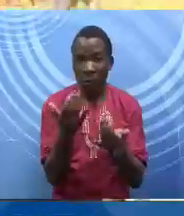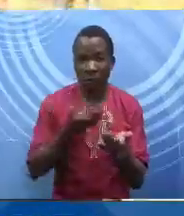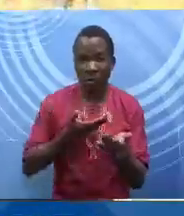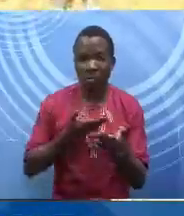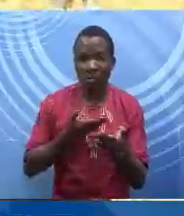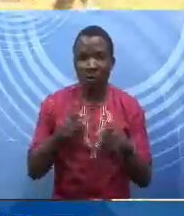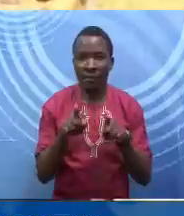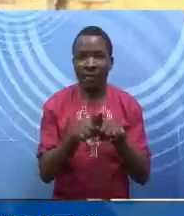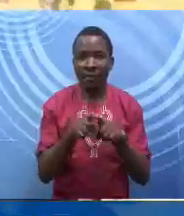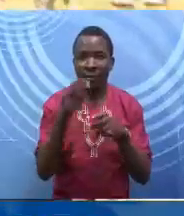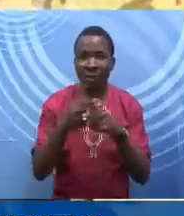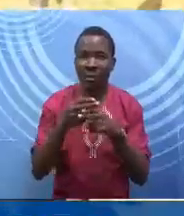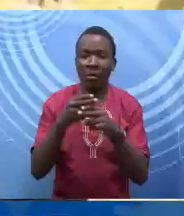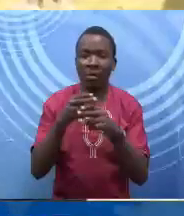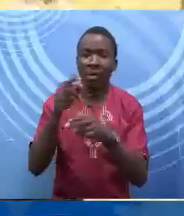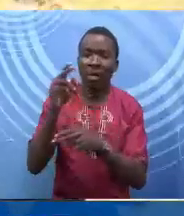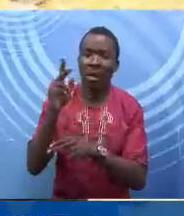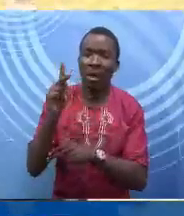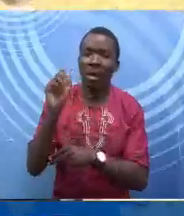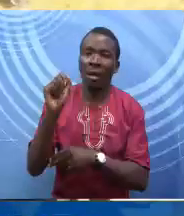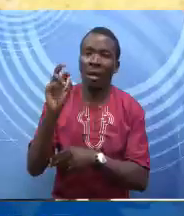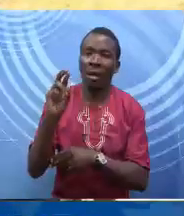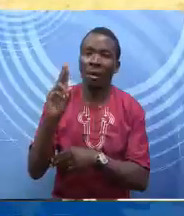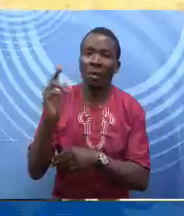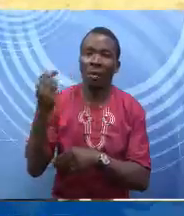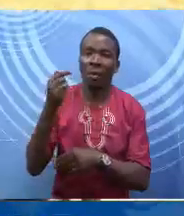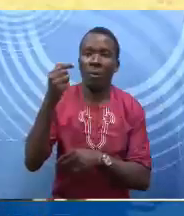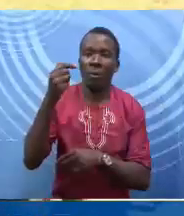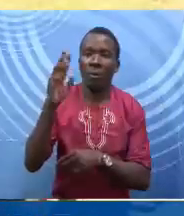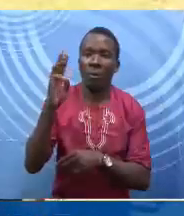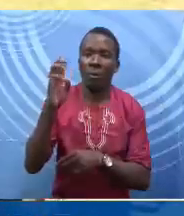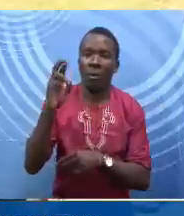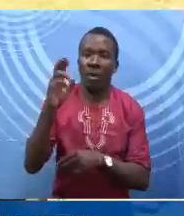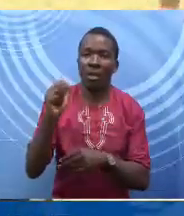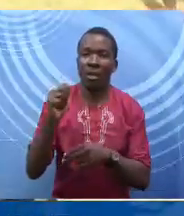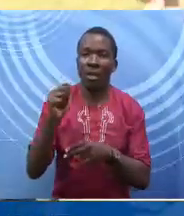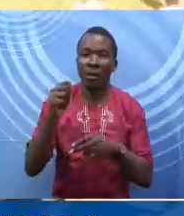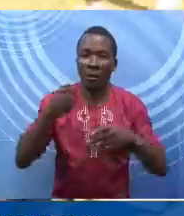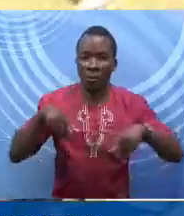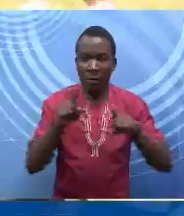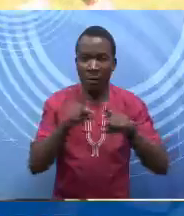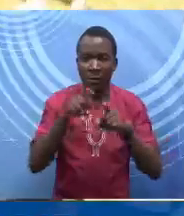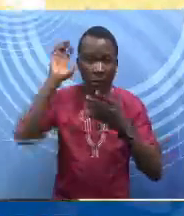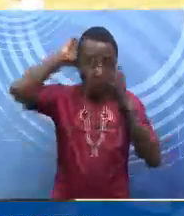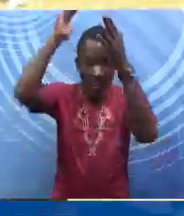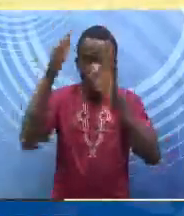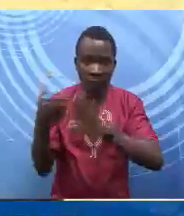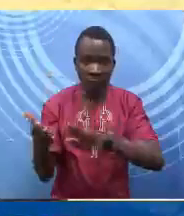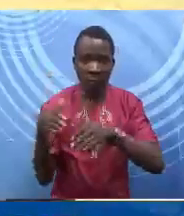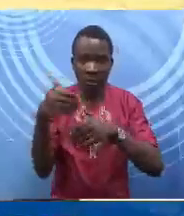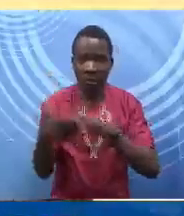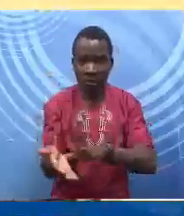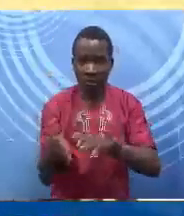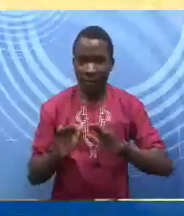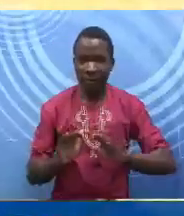n'umuvandimwe bita Karugwera muri umuntu wa Musenyeri witabye Imana baranamushyingura n'abandi bagiye barimo